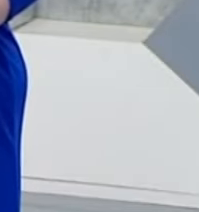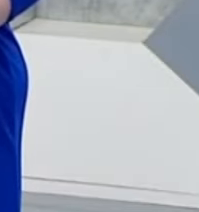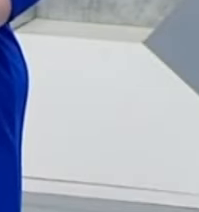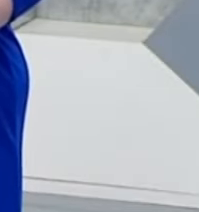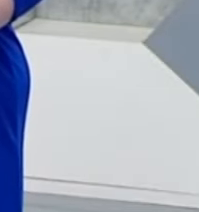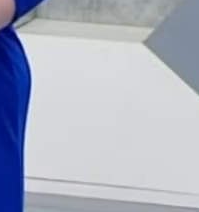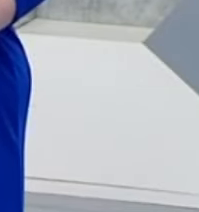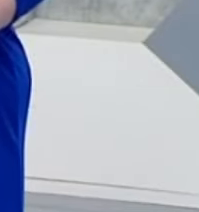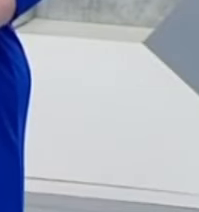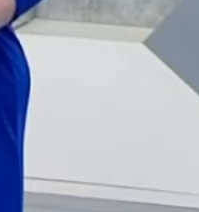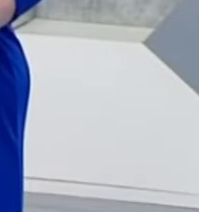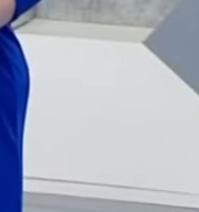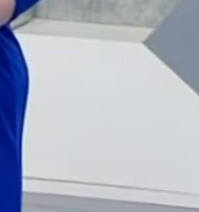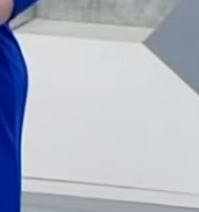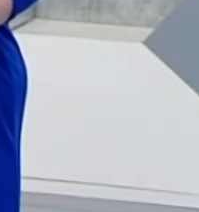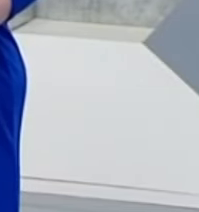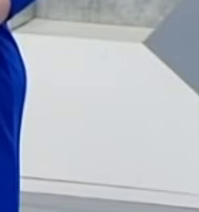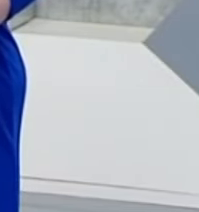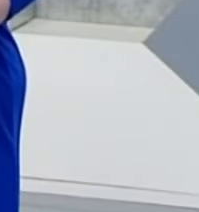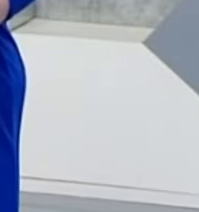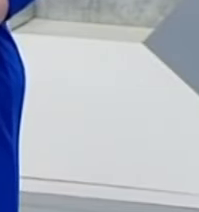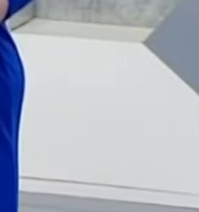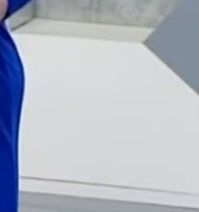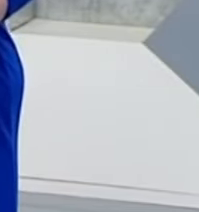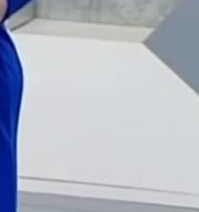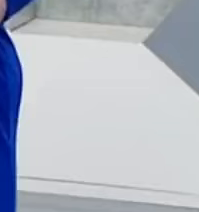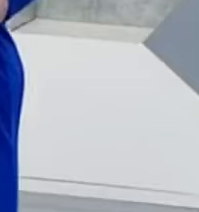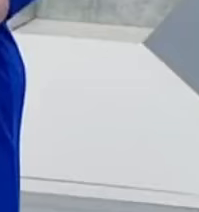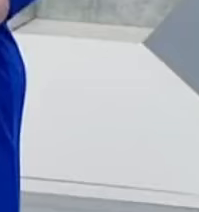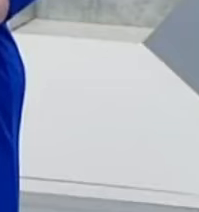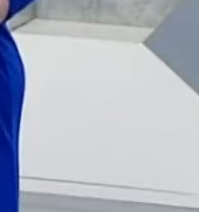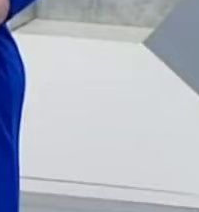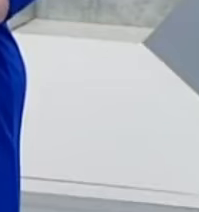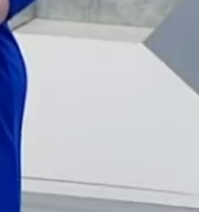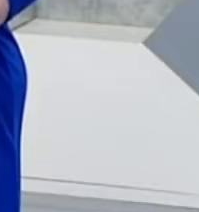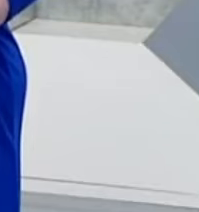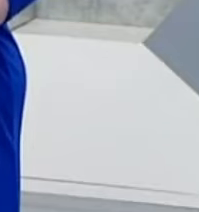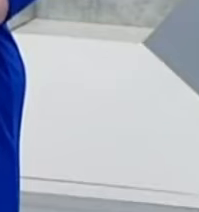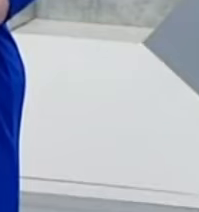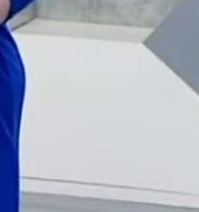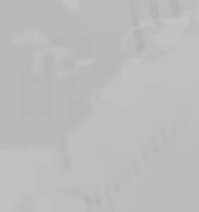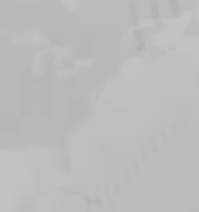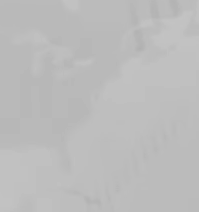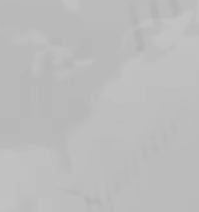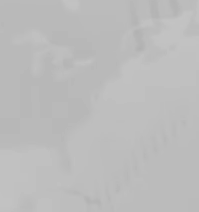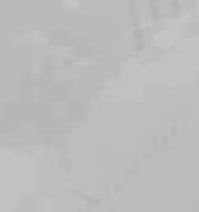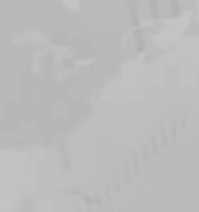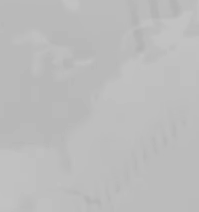GMA Pinoy TV at sa www.gmanews.tv.